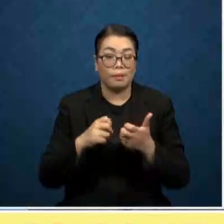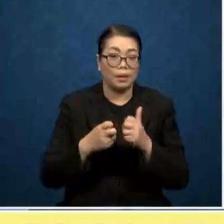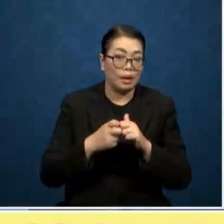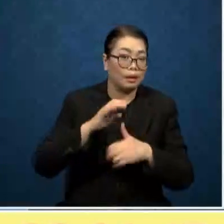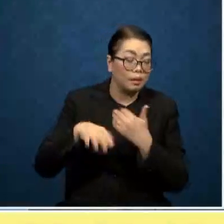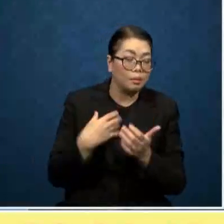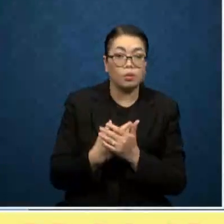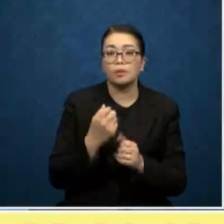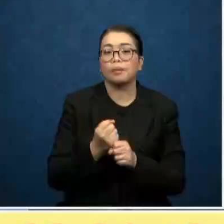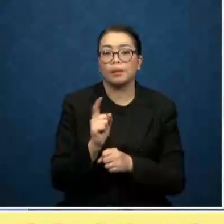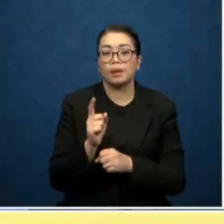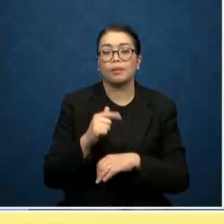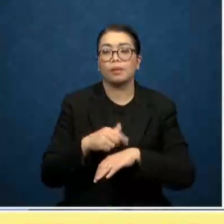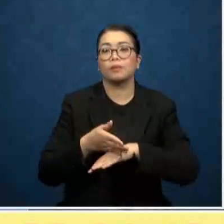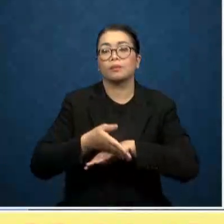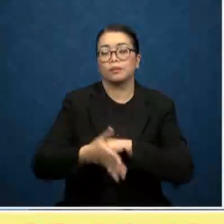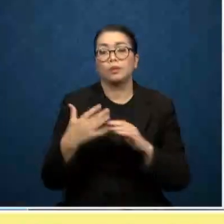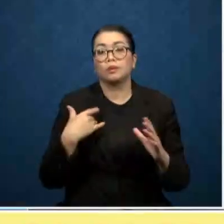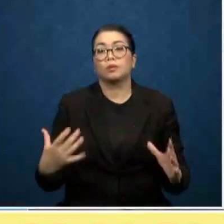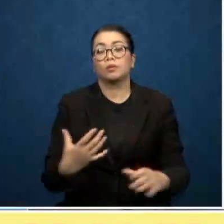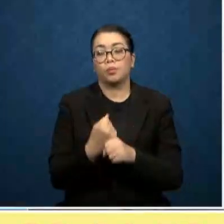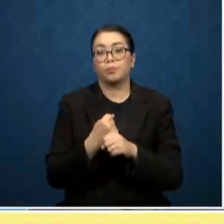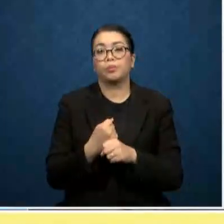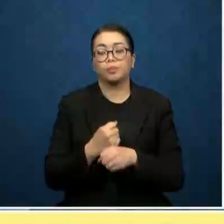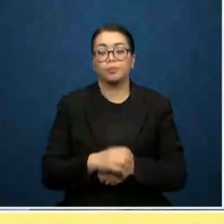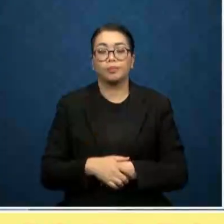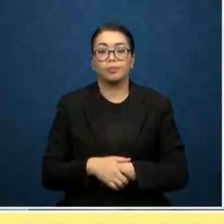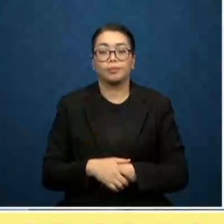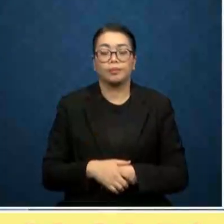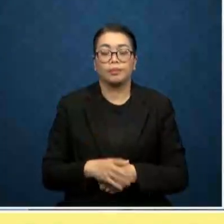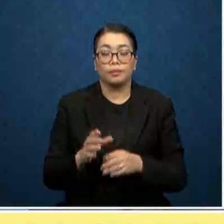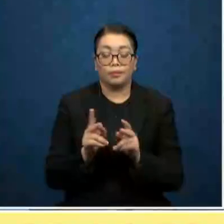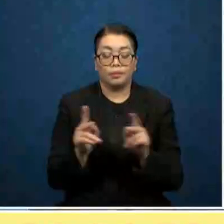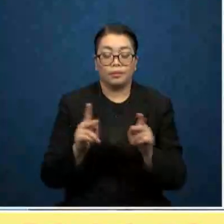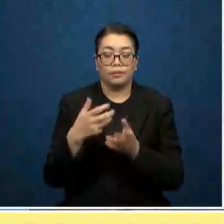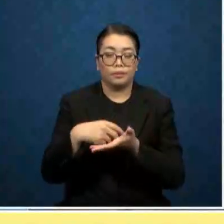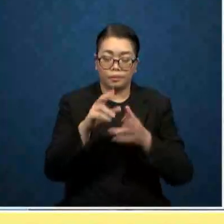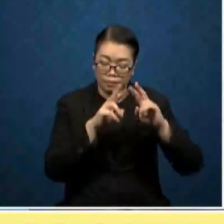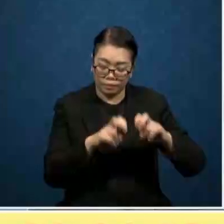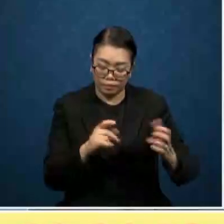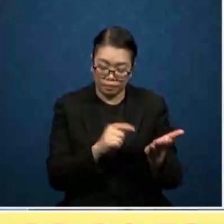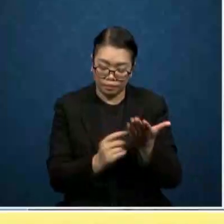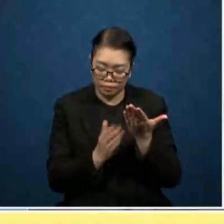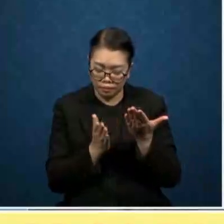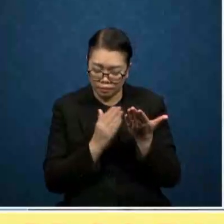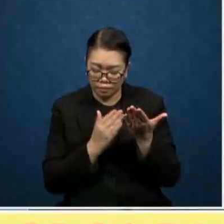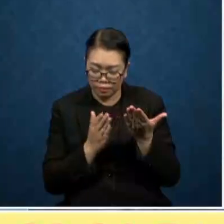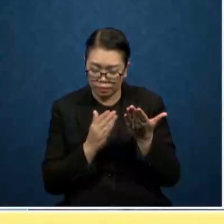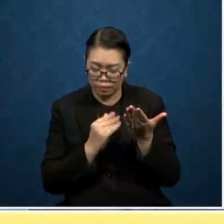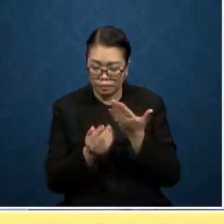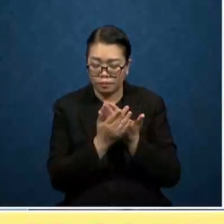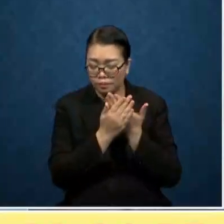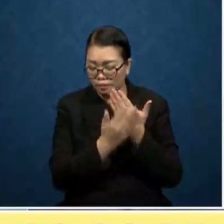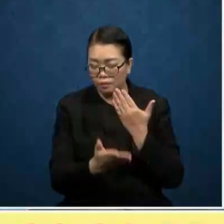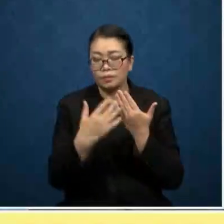ท่านประธานครับเกินเวลามาพอสมควรโดยสรุปครับสิ่งที่กรรมาธิการไปศึกษามาเนี่ย 16หน้าอยู่ในเรื่องของ